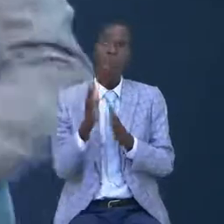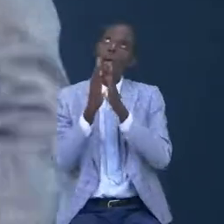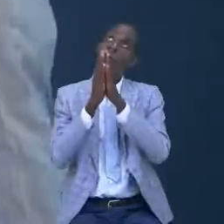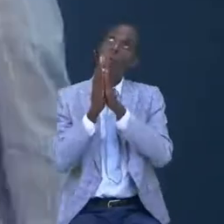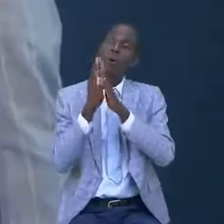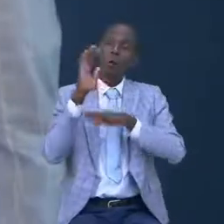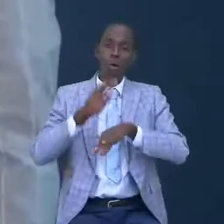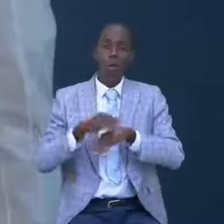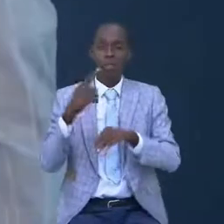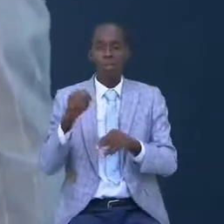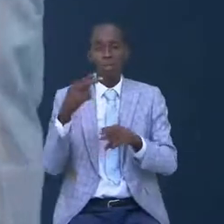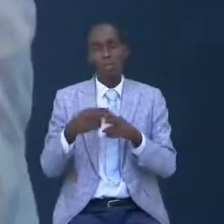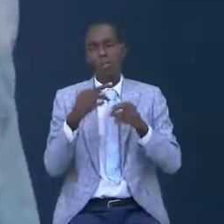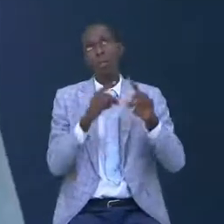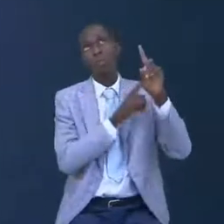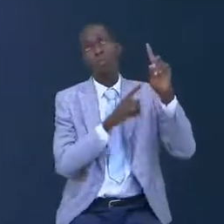quiconque